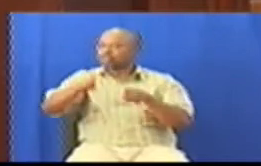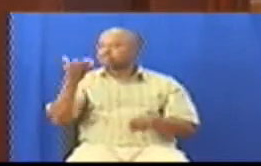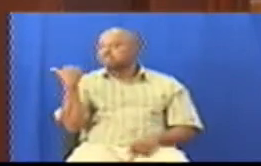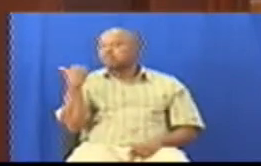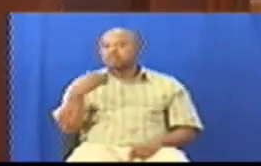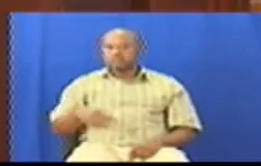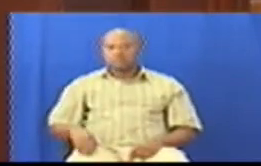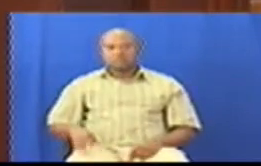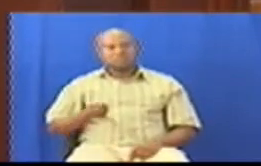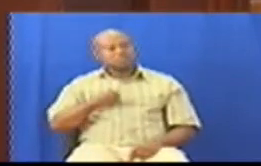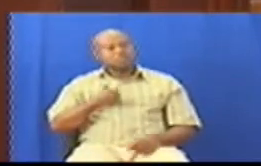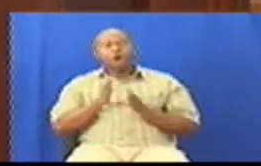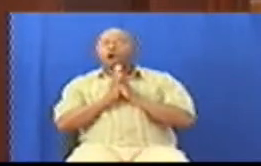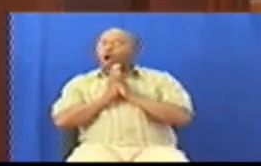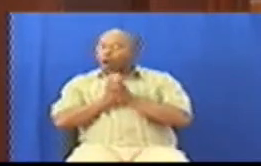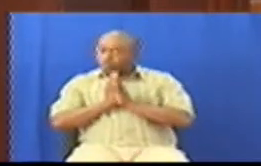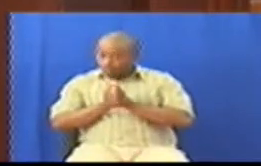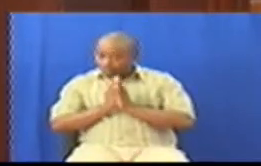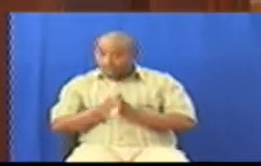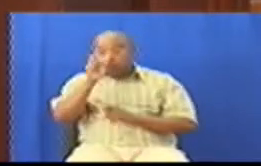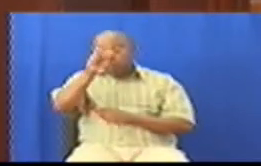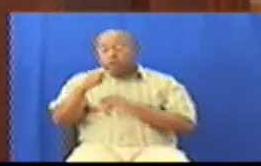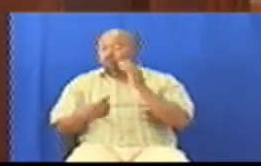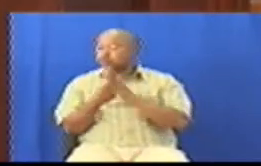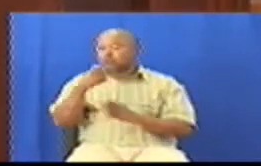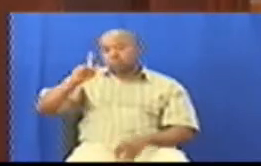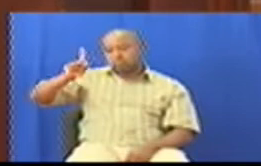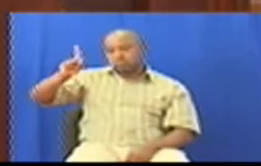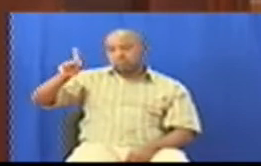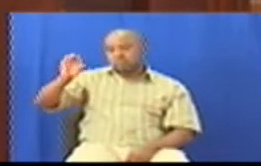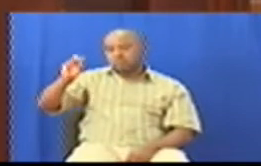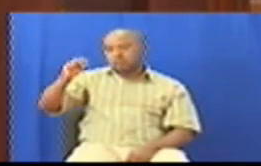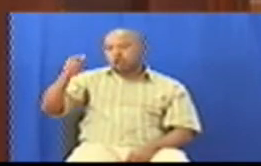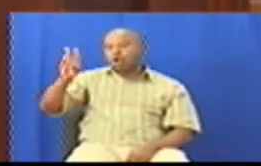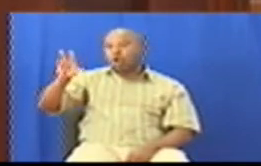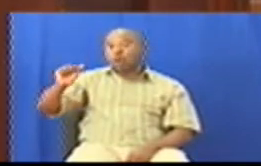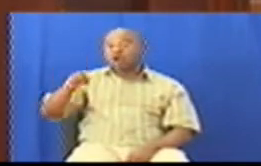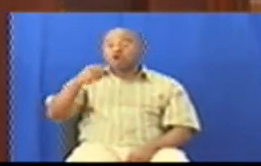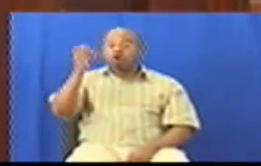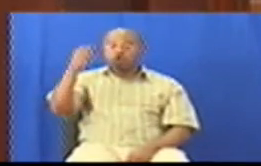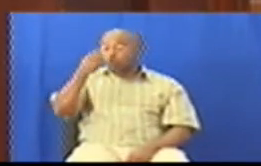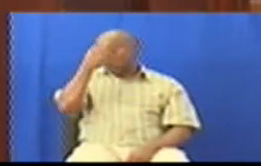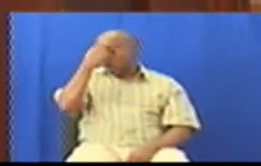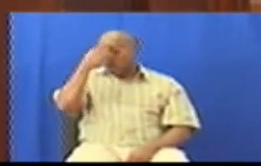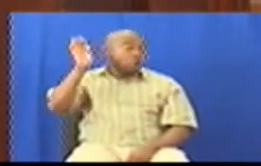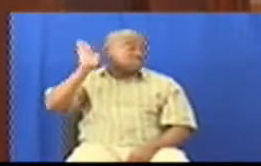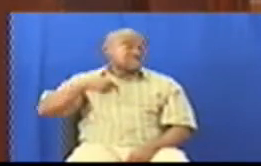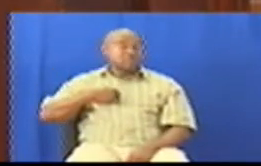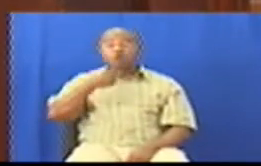Niwaombe wapiga kula wa Kongwa na wanisikie hawa wagogo watani zangu,